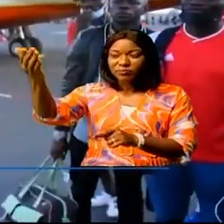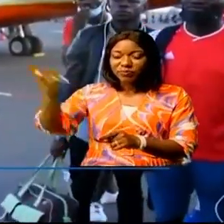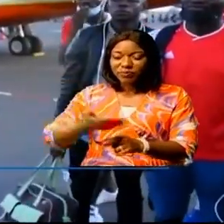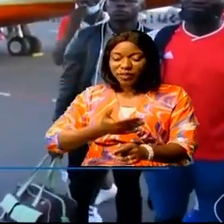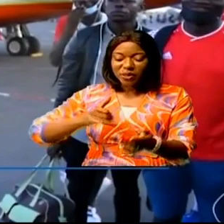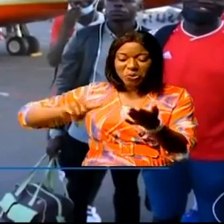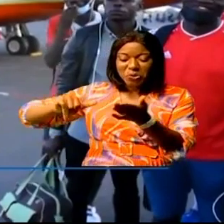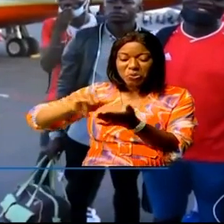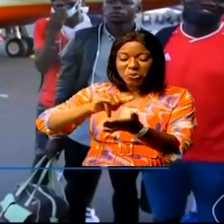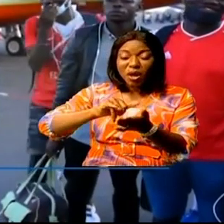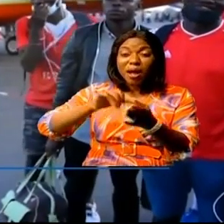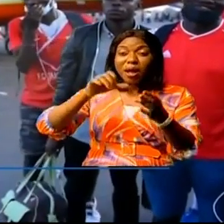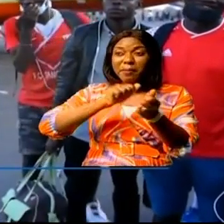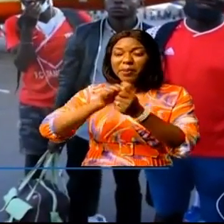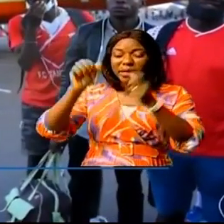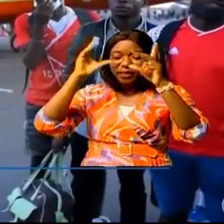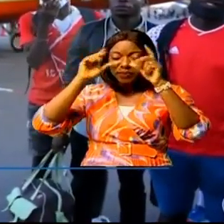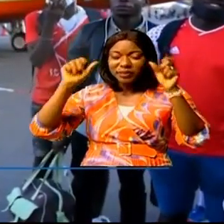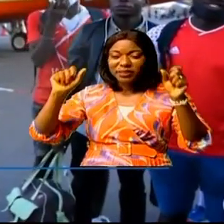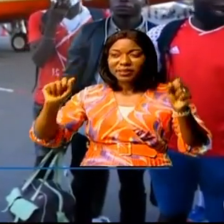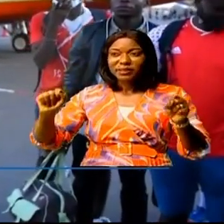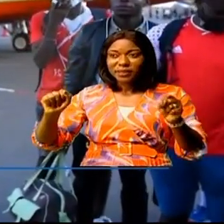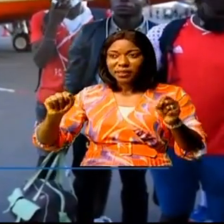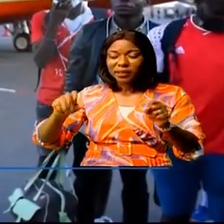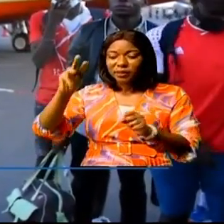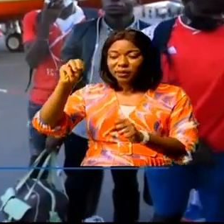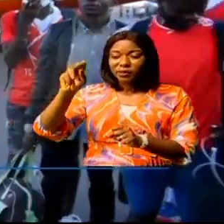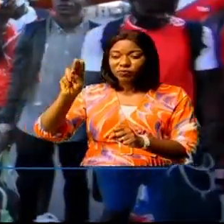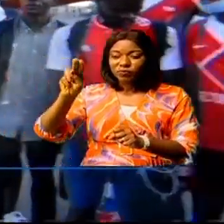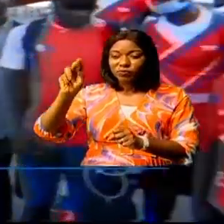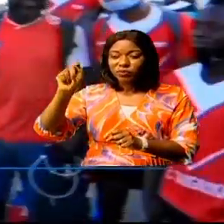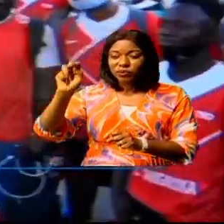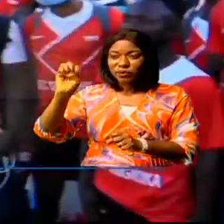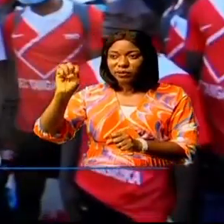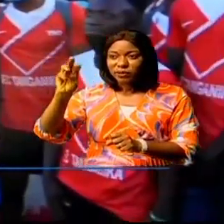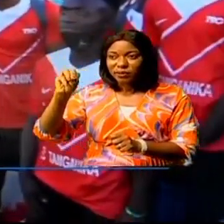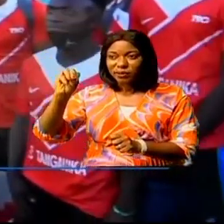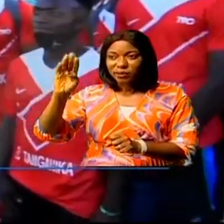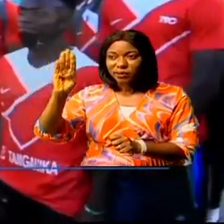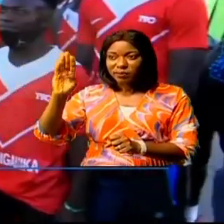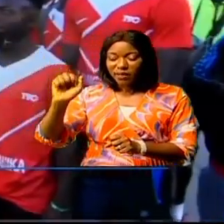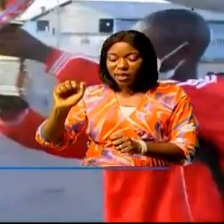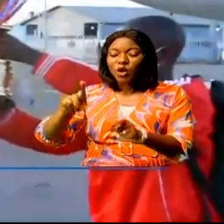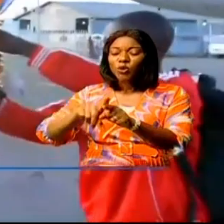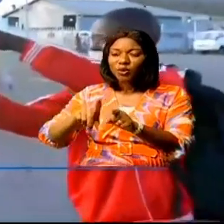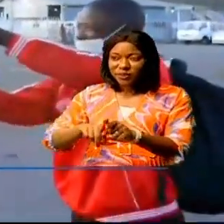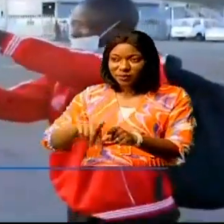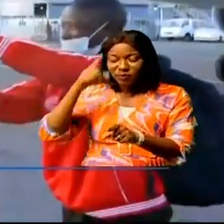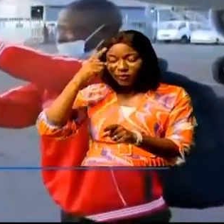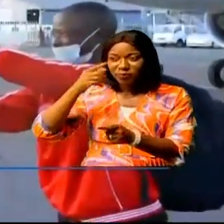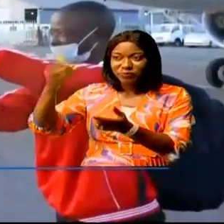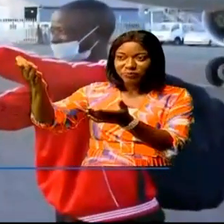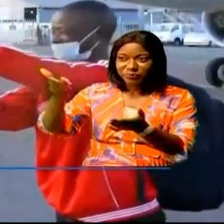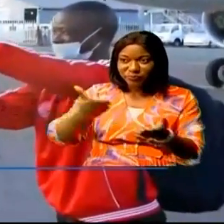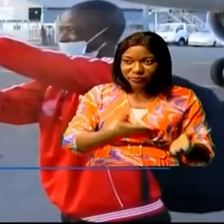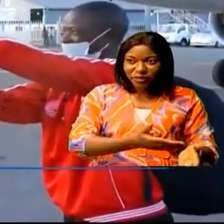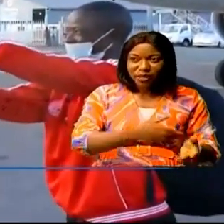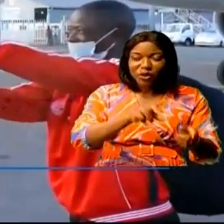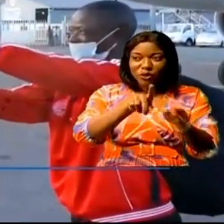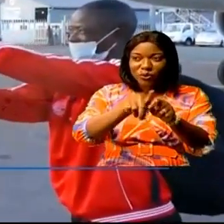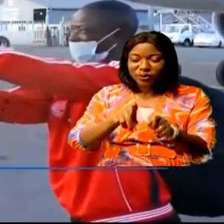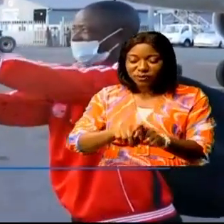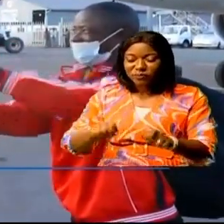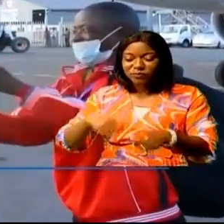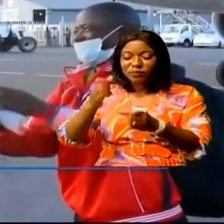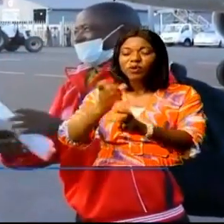le président du club, Christian Kitungwa Muteba. Le FC Tanganyika a ramené de l'entente urbaine de Kalemie un trophée qui a été remis